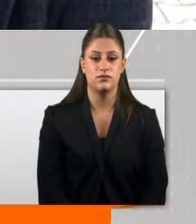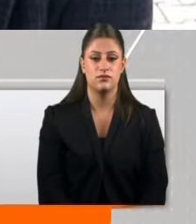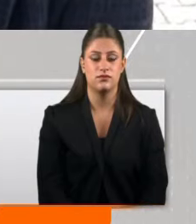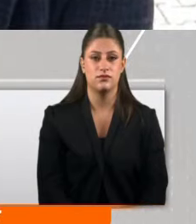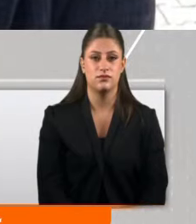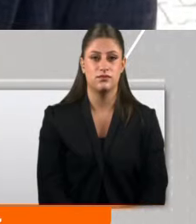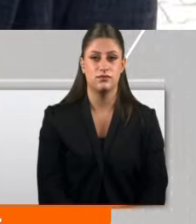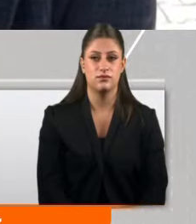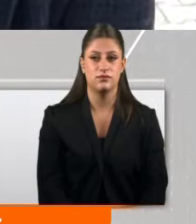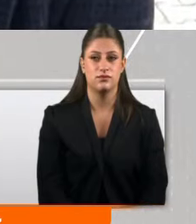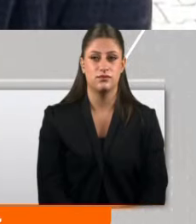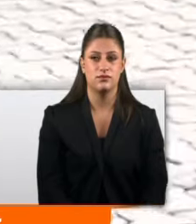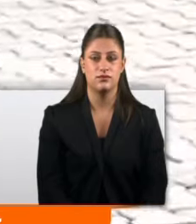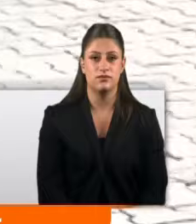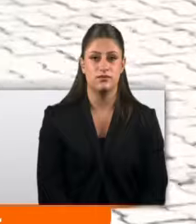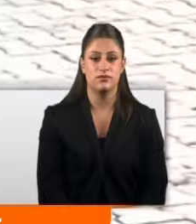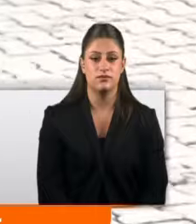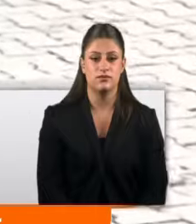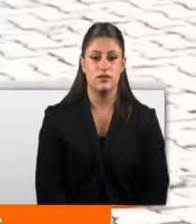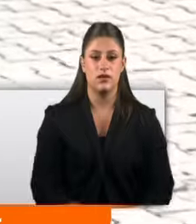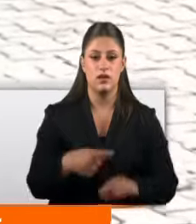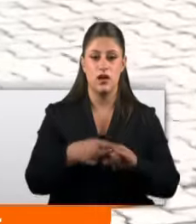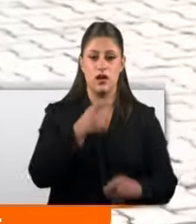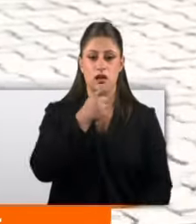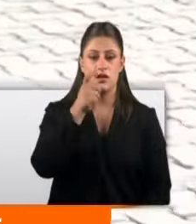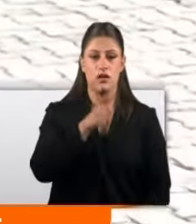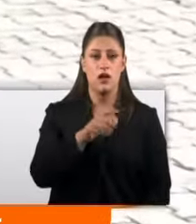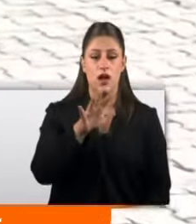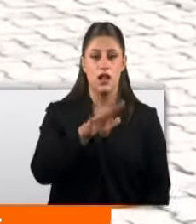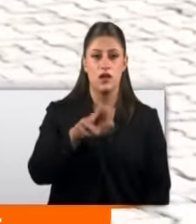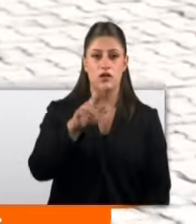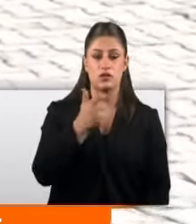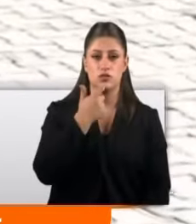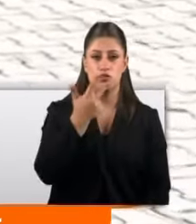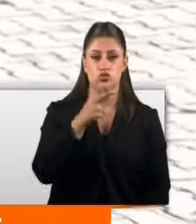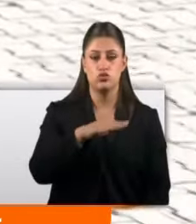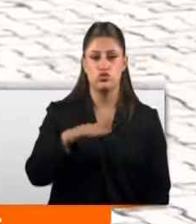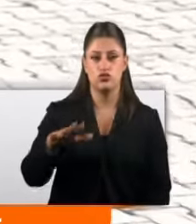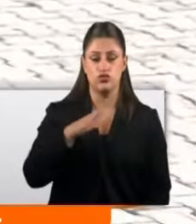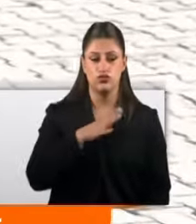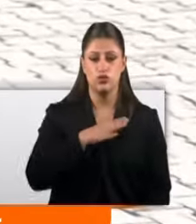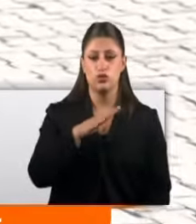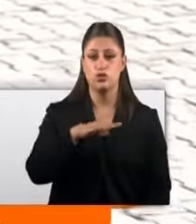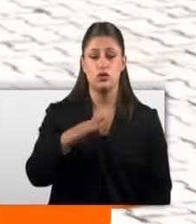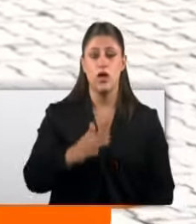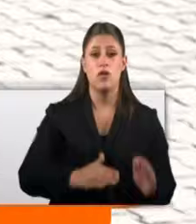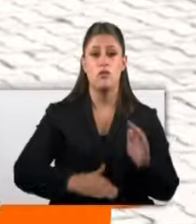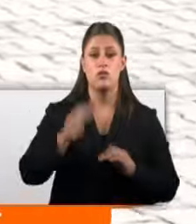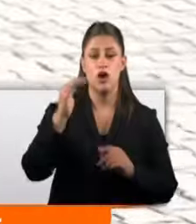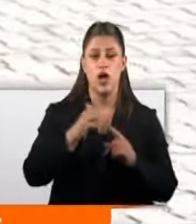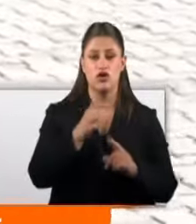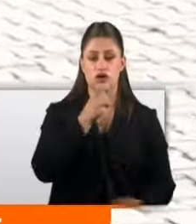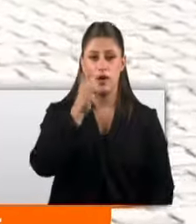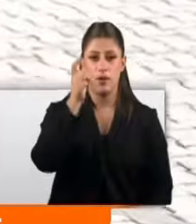bekleyen şehidim var, bir oğlum var. Halil Bodur 57 yaşında, 3 çocuğu var. Çocuklarından en büyüğü olan Recep Bodur